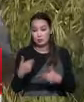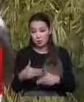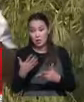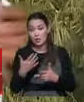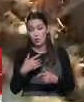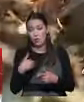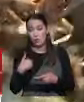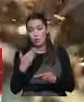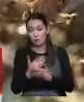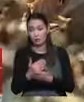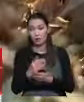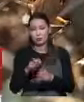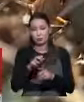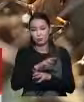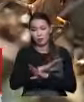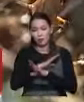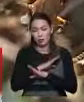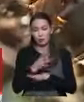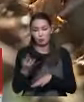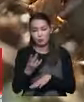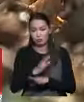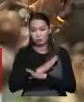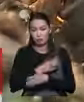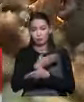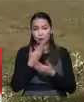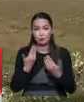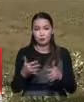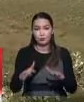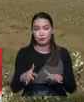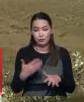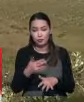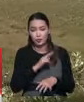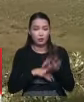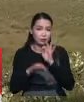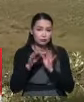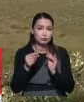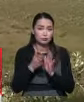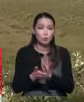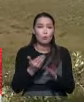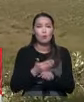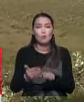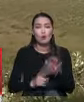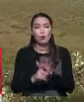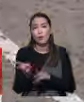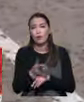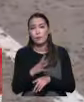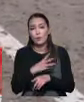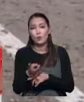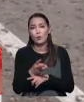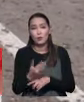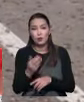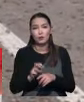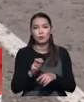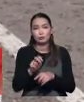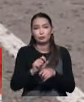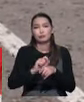ғой. Жылдан жылға көбейіп. Жергілікті жұрт былтыры дәрілеу жұмыстары тым кеш басталғанын айтады. Дәрі шашамыз дегенше шегіртке